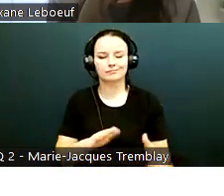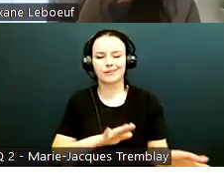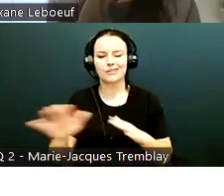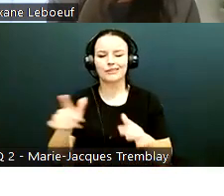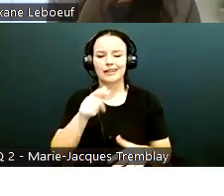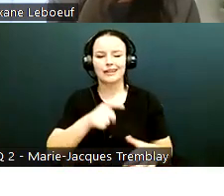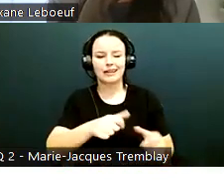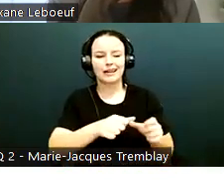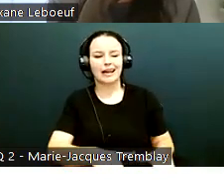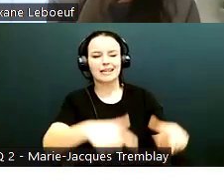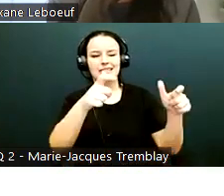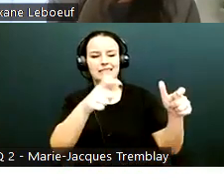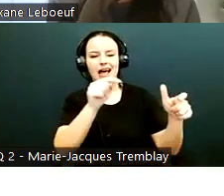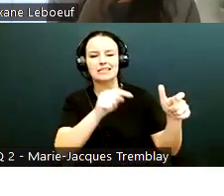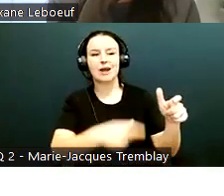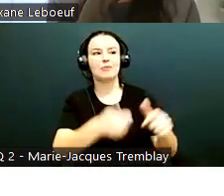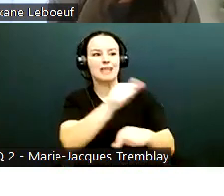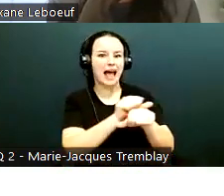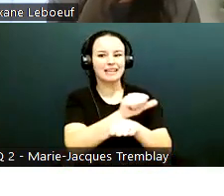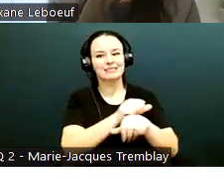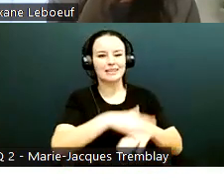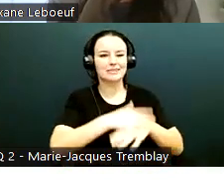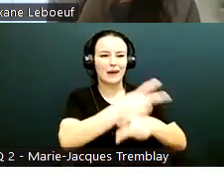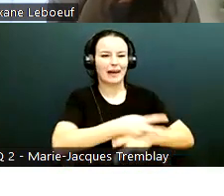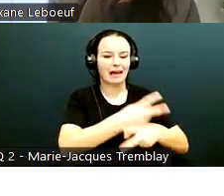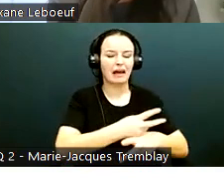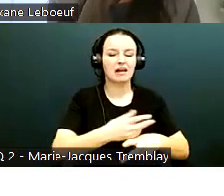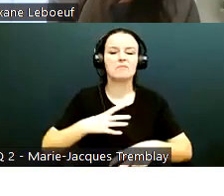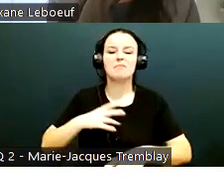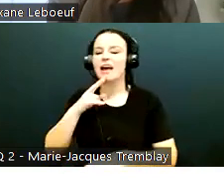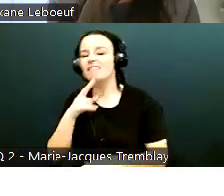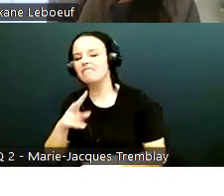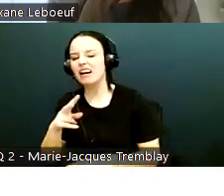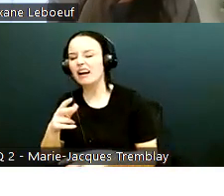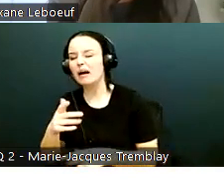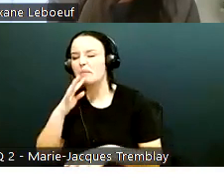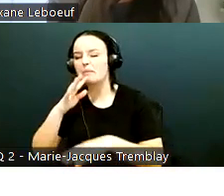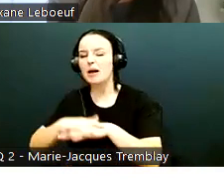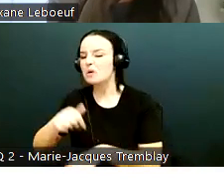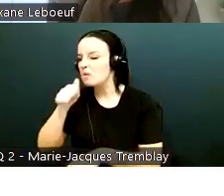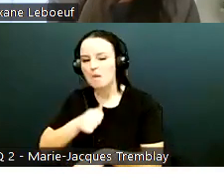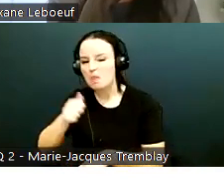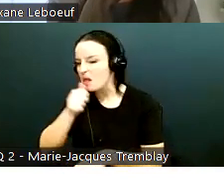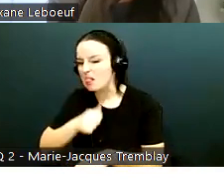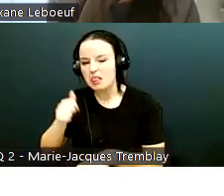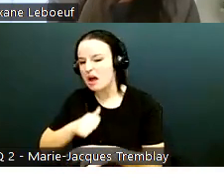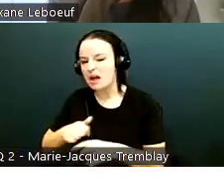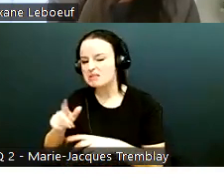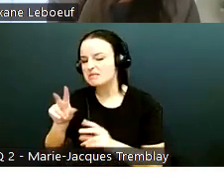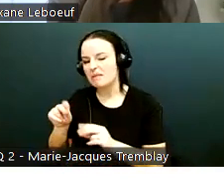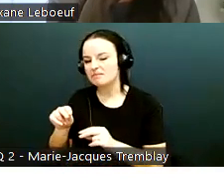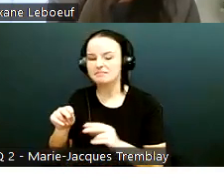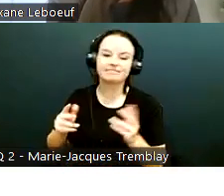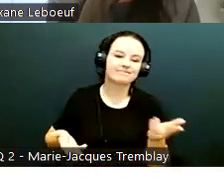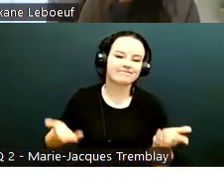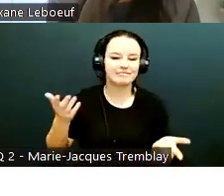étaient beaucoup plus attirés par les activités sur la bienveillance, puis ils n'avaient pas toujours envie de faire les activités pour contrer l'intolérance. Donc,